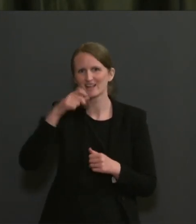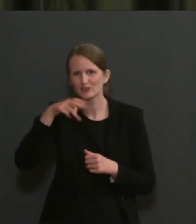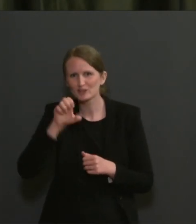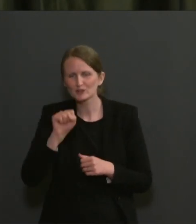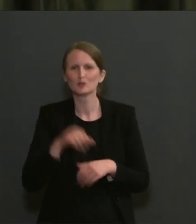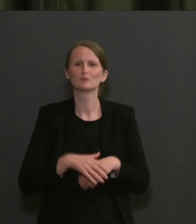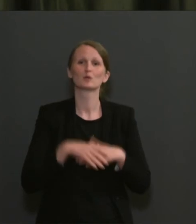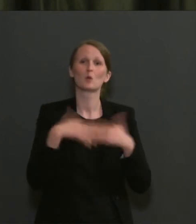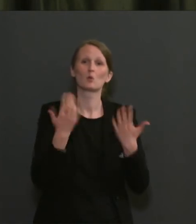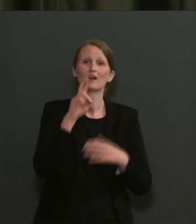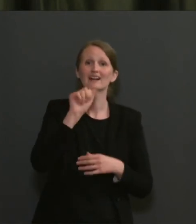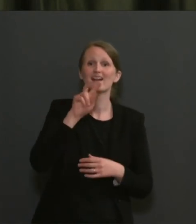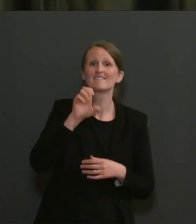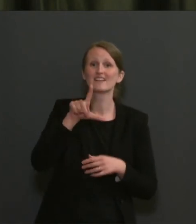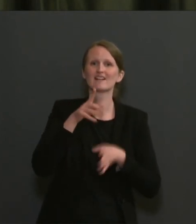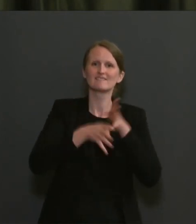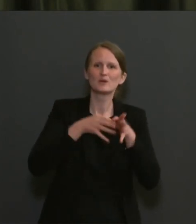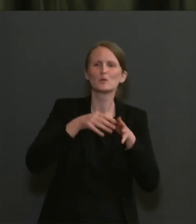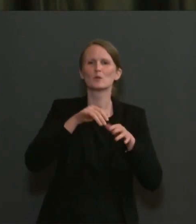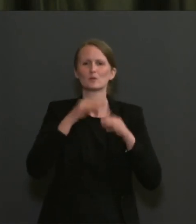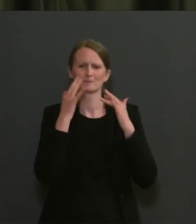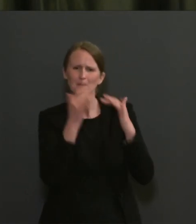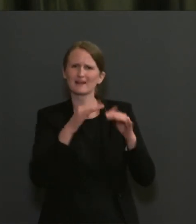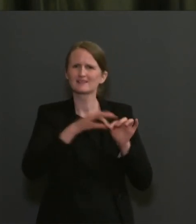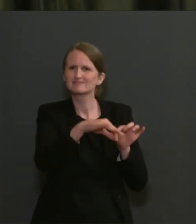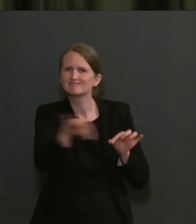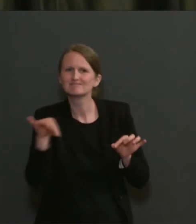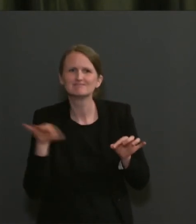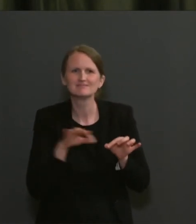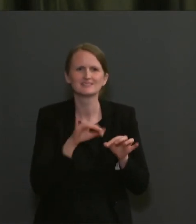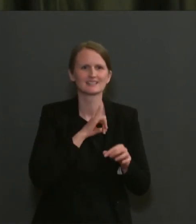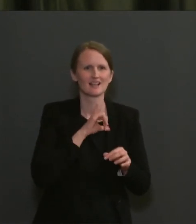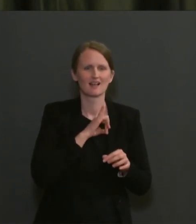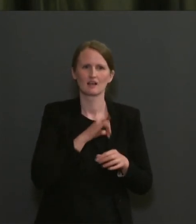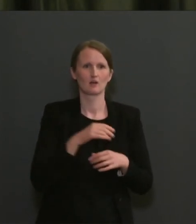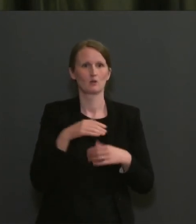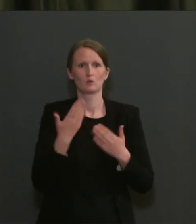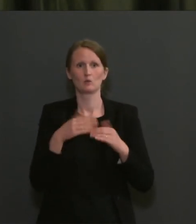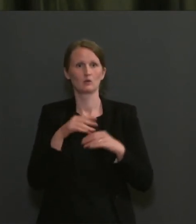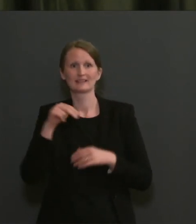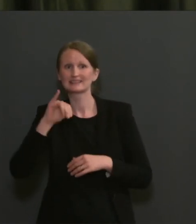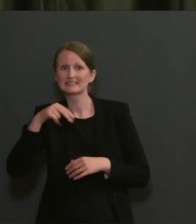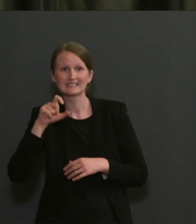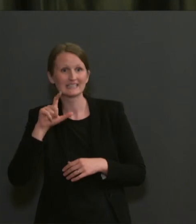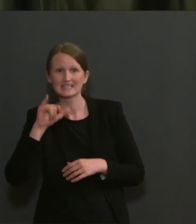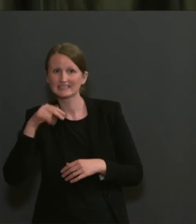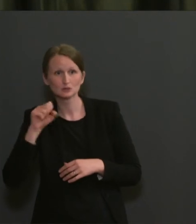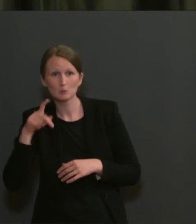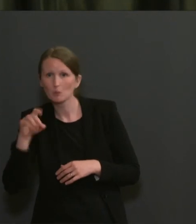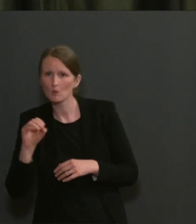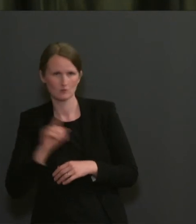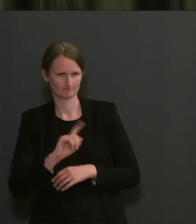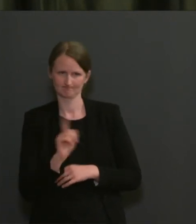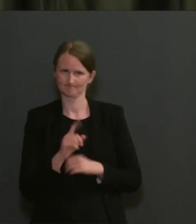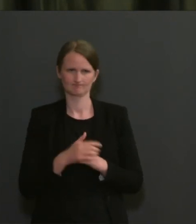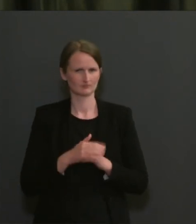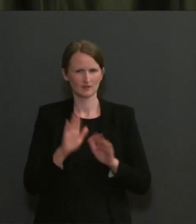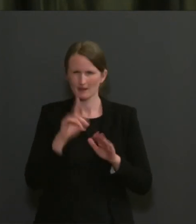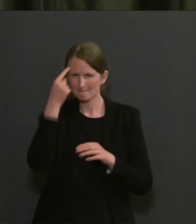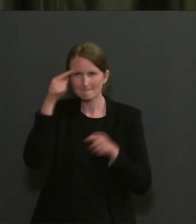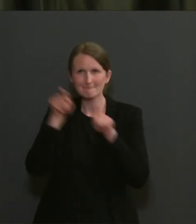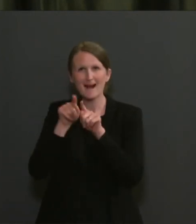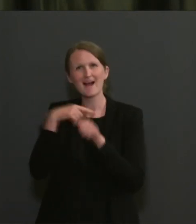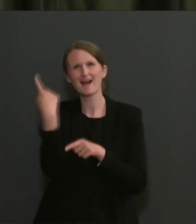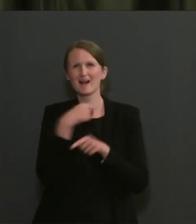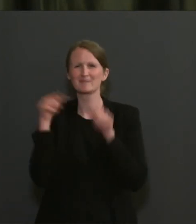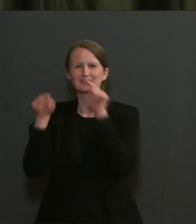préférence une destination plus insolite, moins connue. Vu cette problématique, la ministre de l'Intérieur a également passé le mot